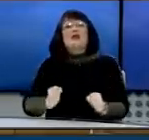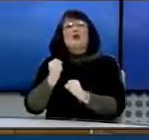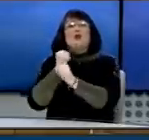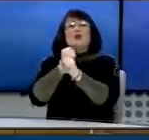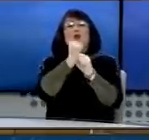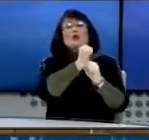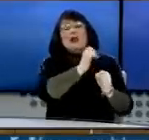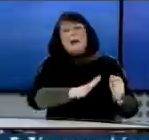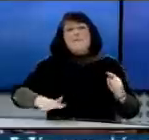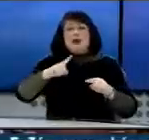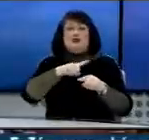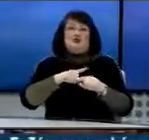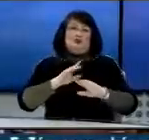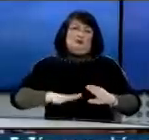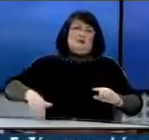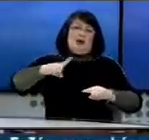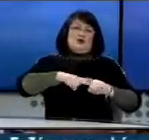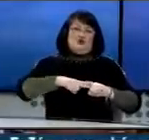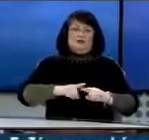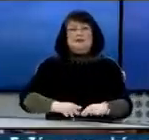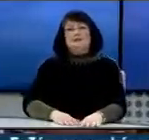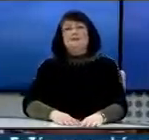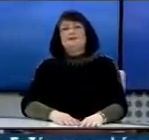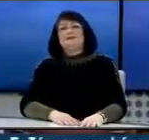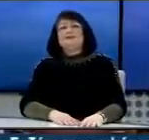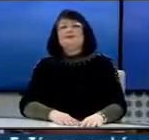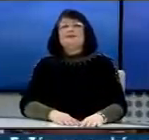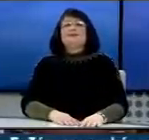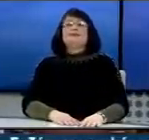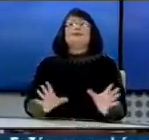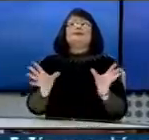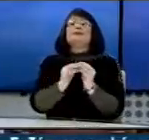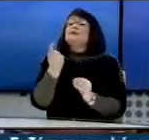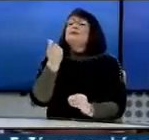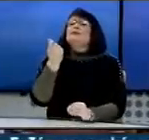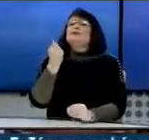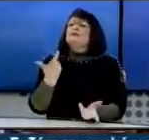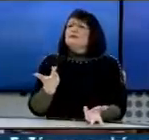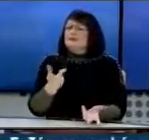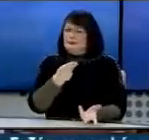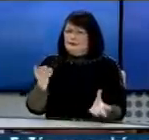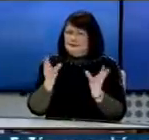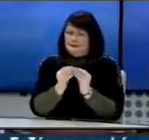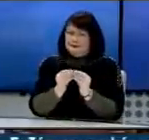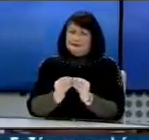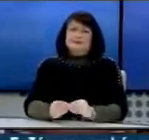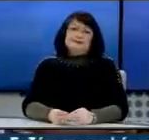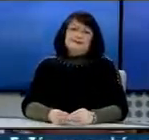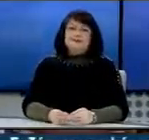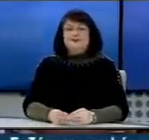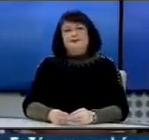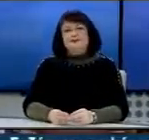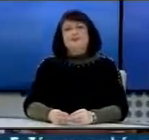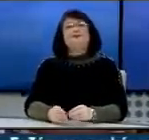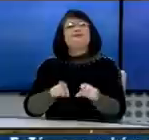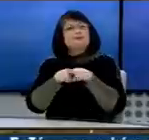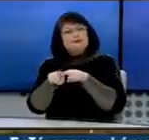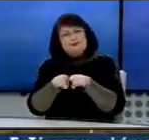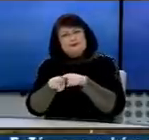παντού στη χώρα. Περνάω έτσι στο κεφάλαιο οικονομία. Ένα μέτωπο το οποίο